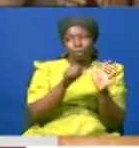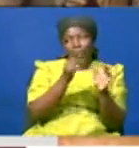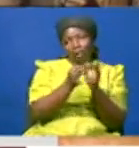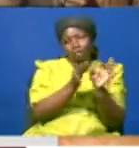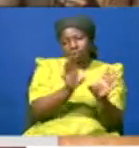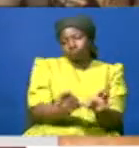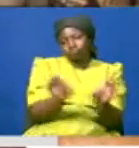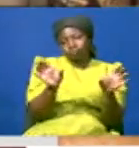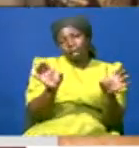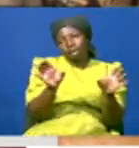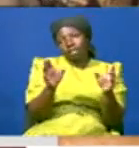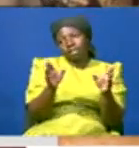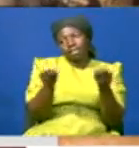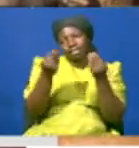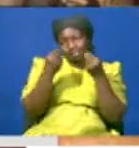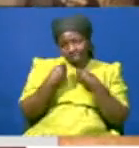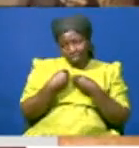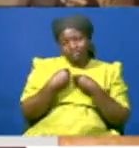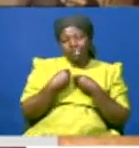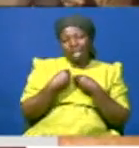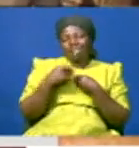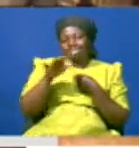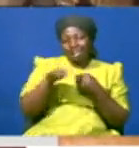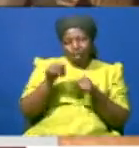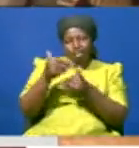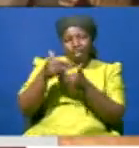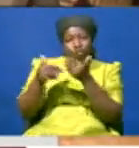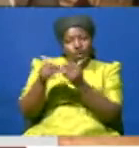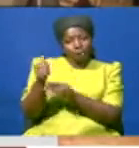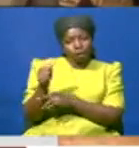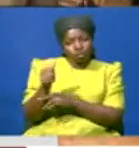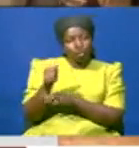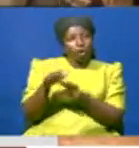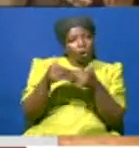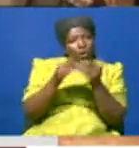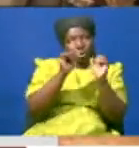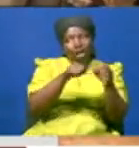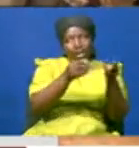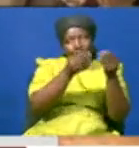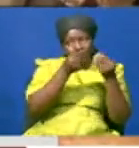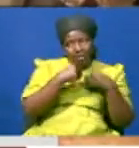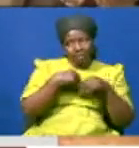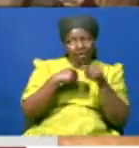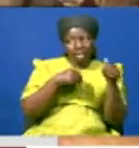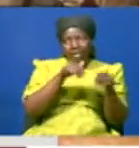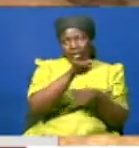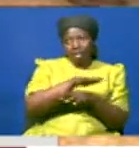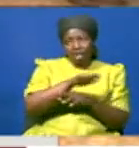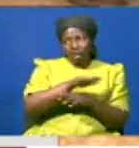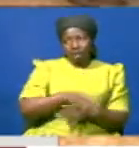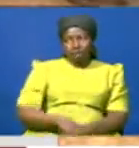huku ile sehemu ambayo haikujengwa au kuna mahali pengine ambapo tunaweza ondolewa alafu tukaenda